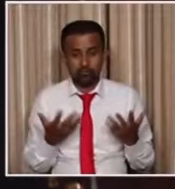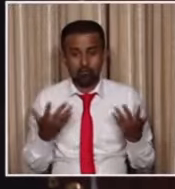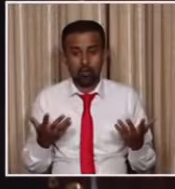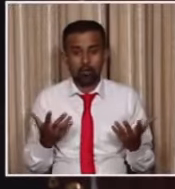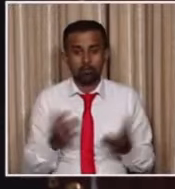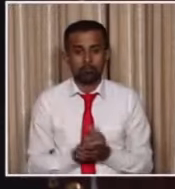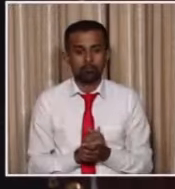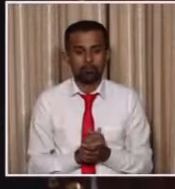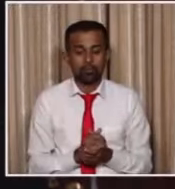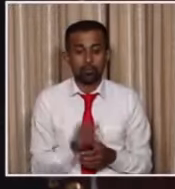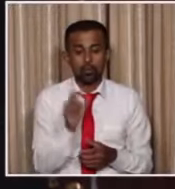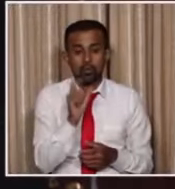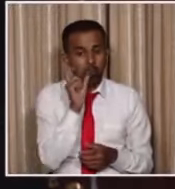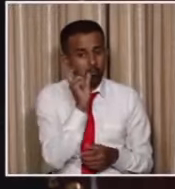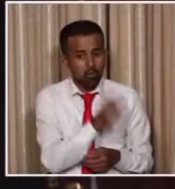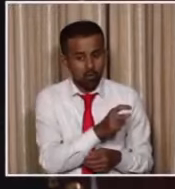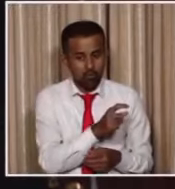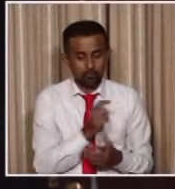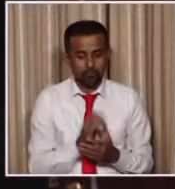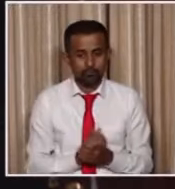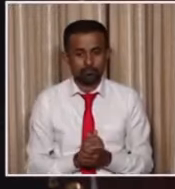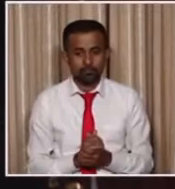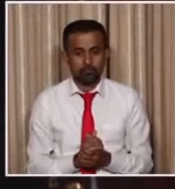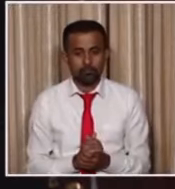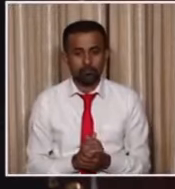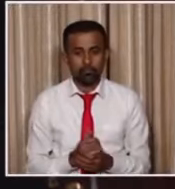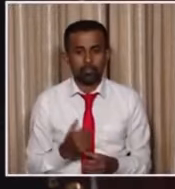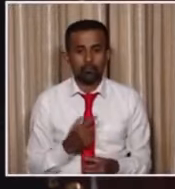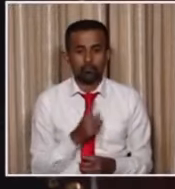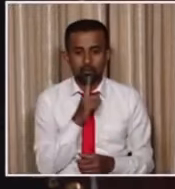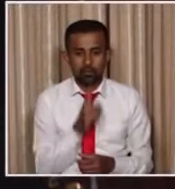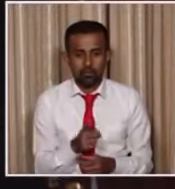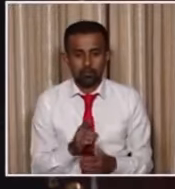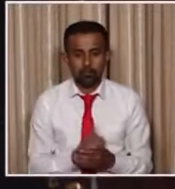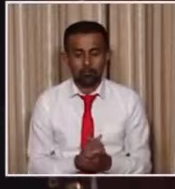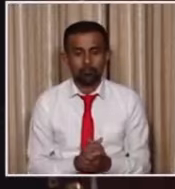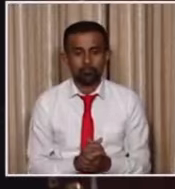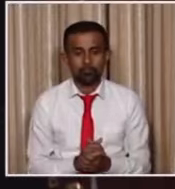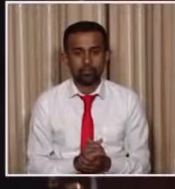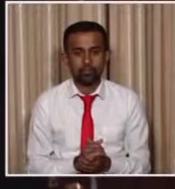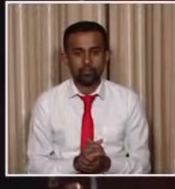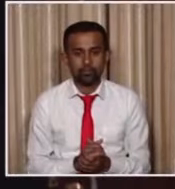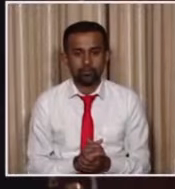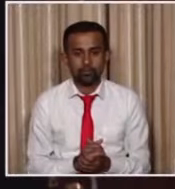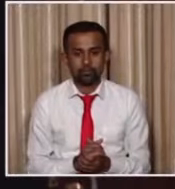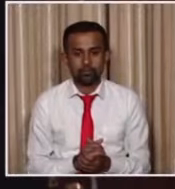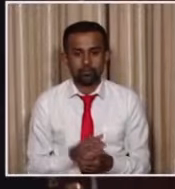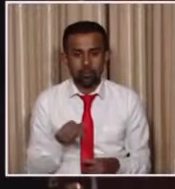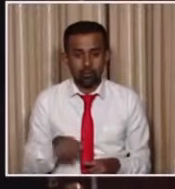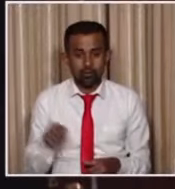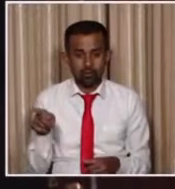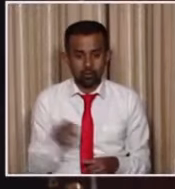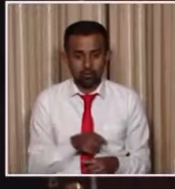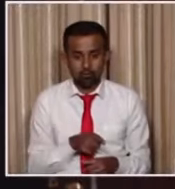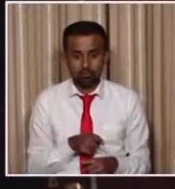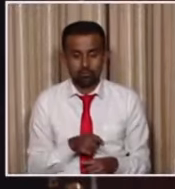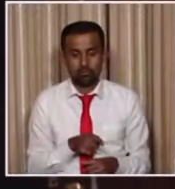නිසා ඔබතුමාගේ අවධානය යොමු කරන්න කියලා මේ කාරණාව සම්බන්ධයෙන් මම ඉල්ලීමක් කරනවා මේ වෙලාවේ. ඒ වගේම අද දවසේදී